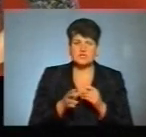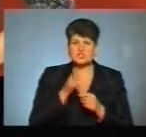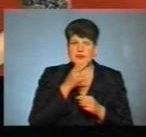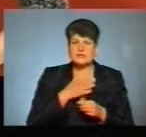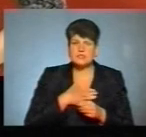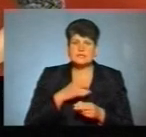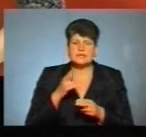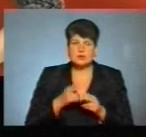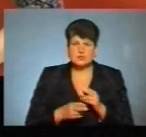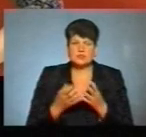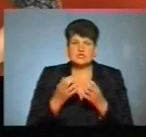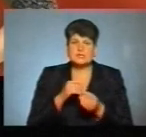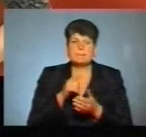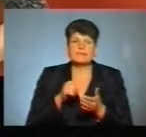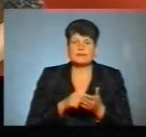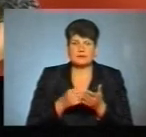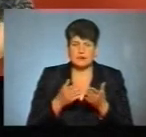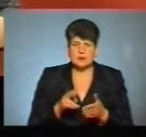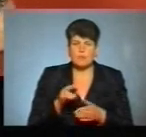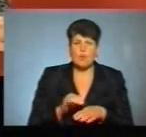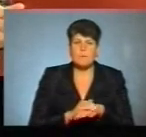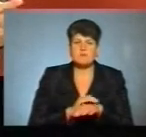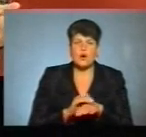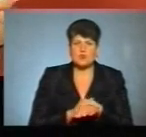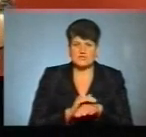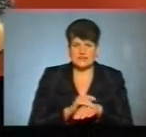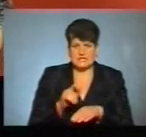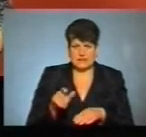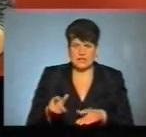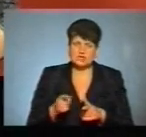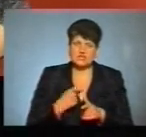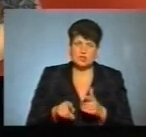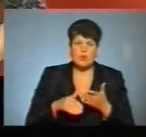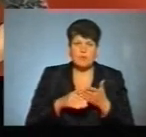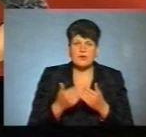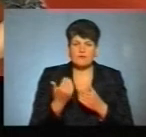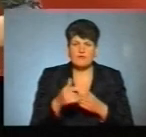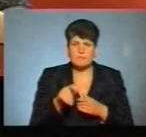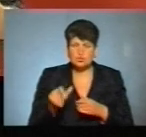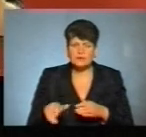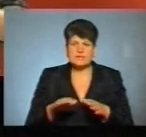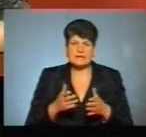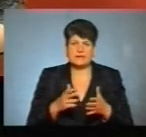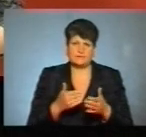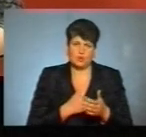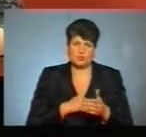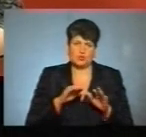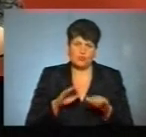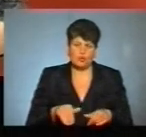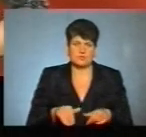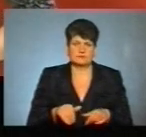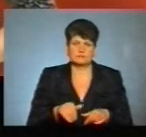час завершується. Ще питання по благодійниках. Чи допомагають вам люди, які врешті потім бажають